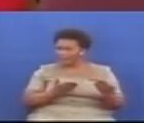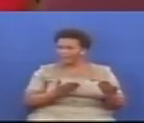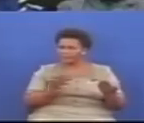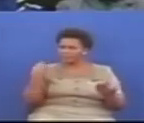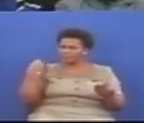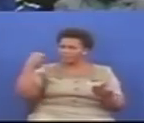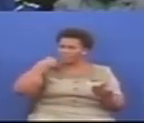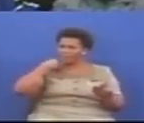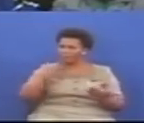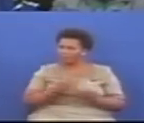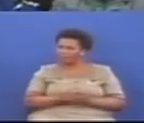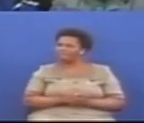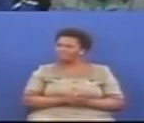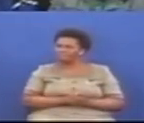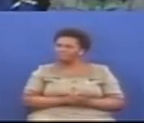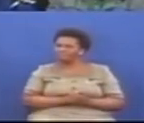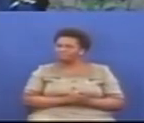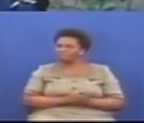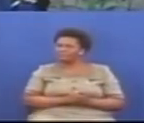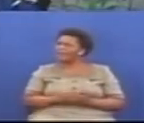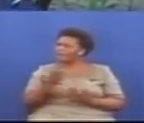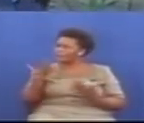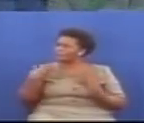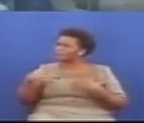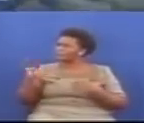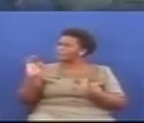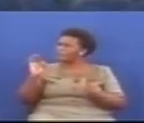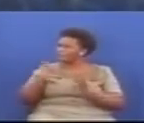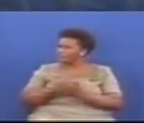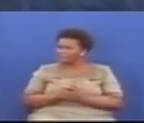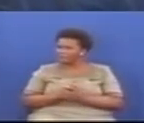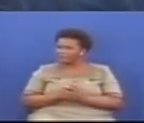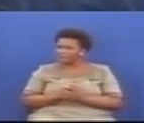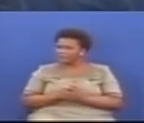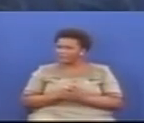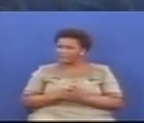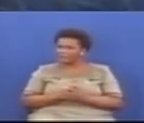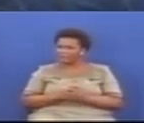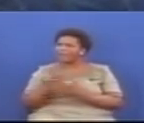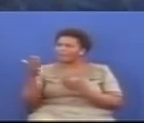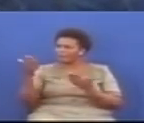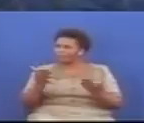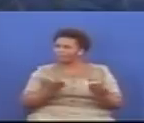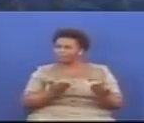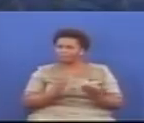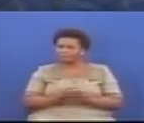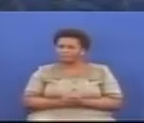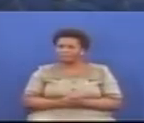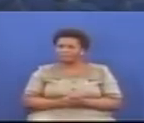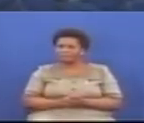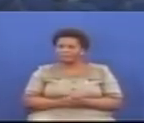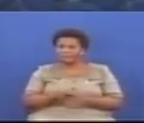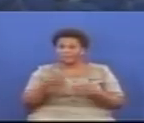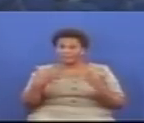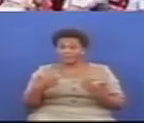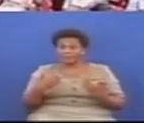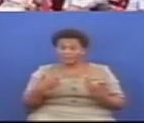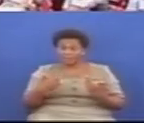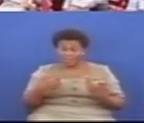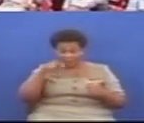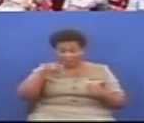sana. Karibuni sana scout, mnapendeza kwa kweli. Karibuni sana. Kwa hiyo AFCON leo ndio itakuwa